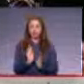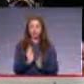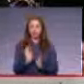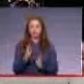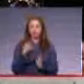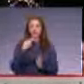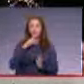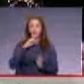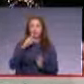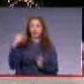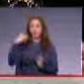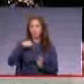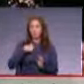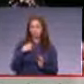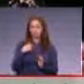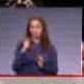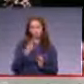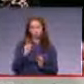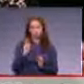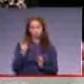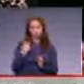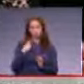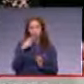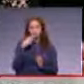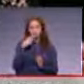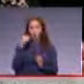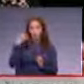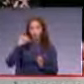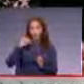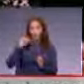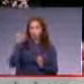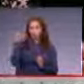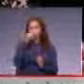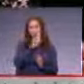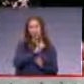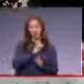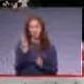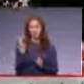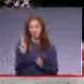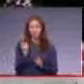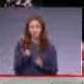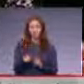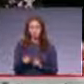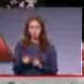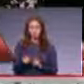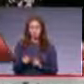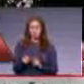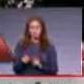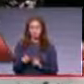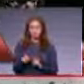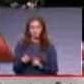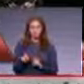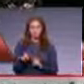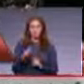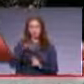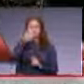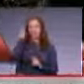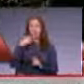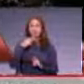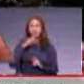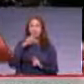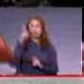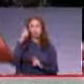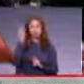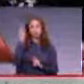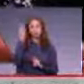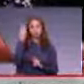التهمه اللي عملوا اللي قالوا عليها اساسا انا ما اعرفش هي تتعامل ازاي، الدور يتادى ازاي، يعني يتعامل ازاي